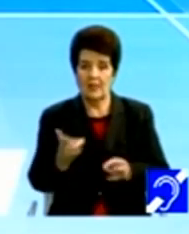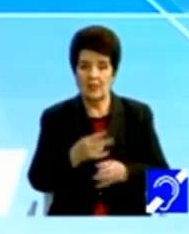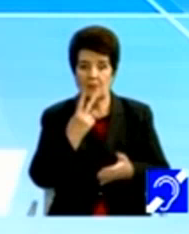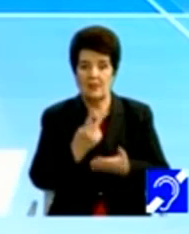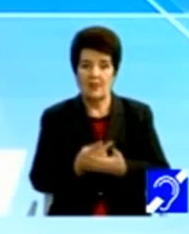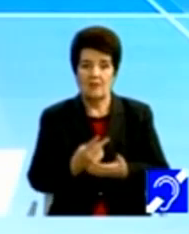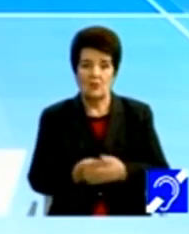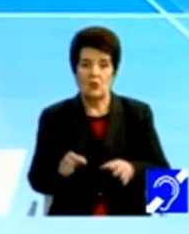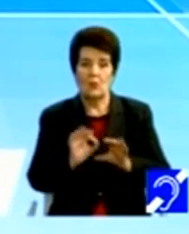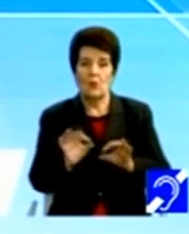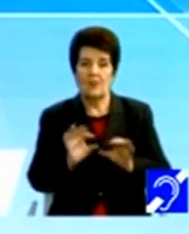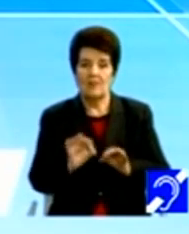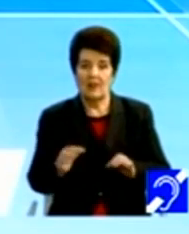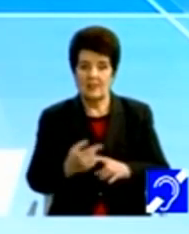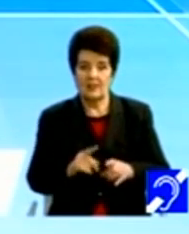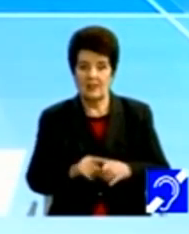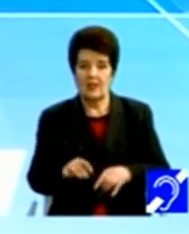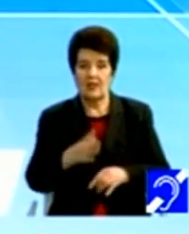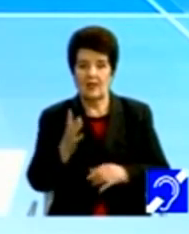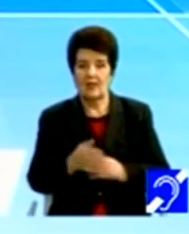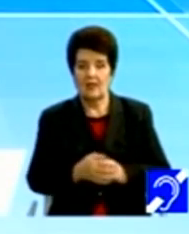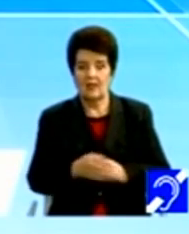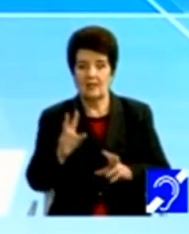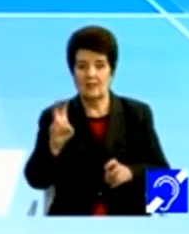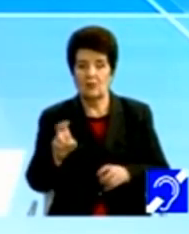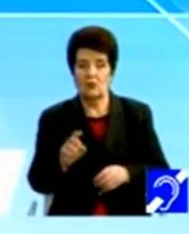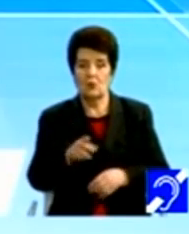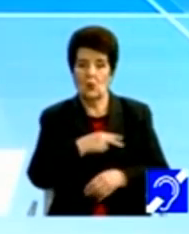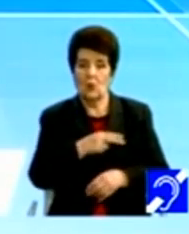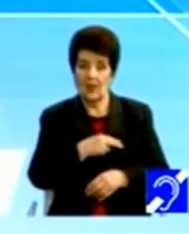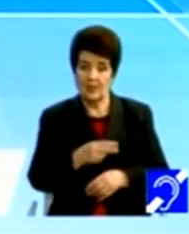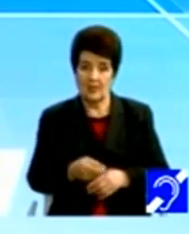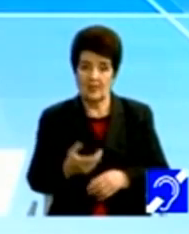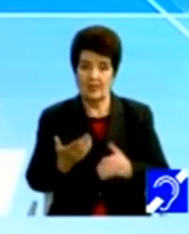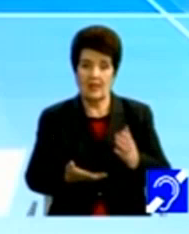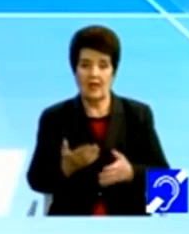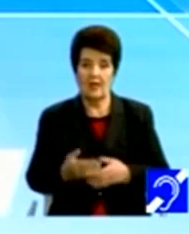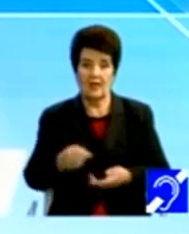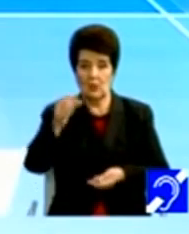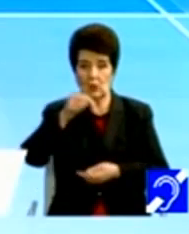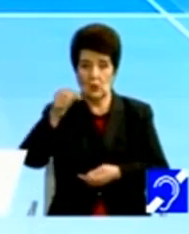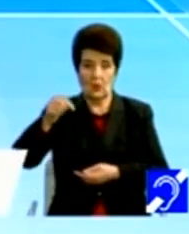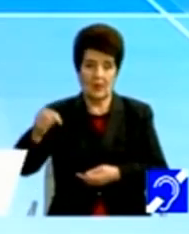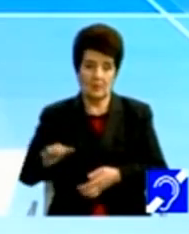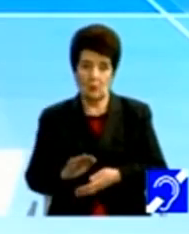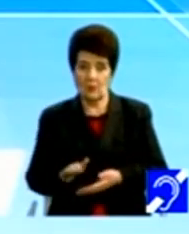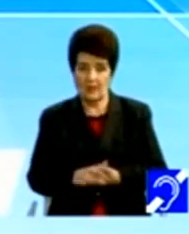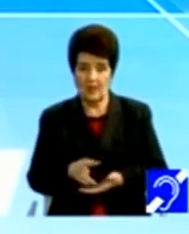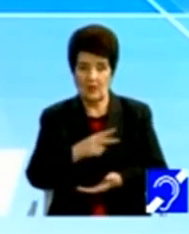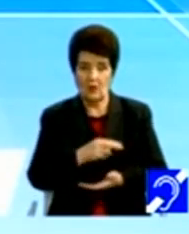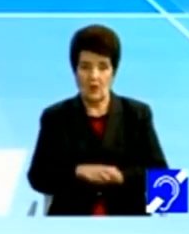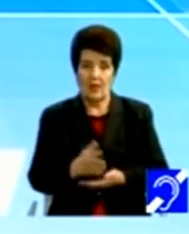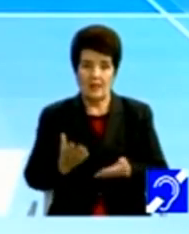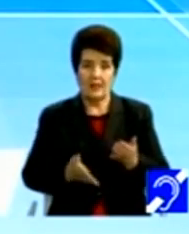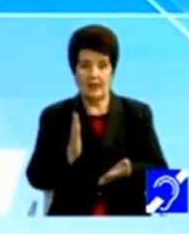văzut motivațiile pentru care s-au dat anumite titluri și ordine. Dacă ele într-adevăr nu corespunde, eu nici nu știu